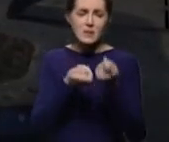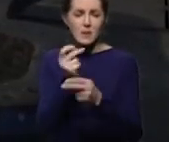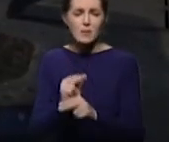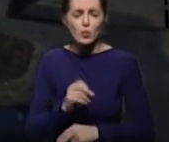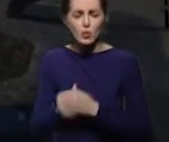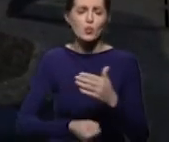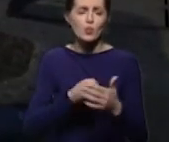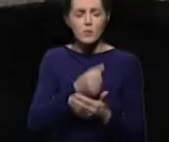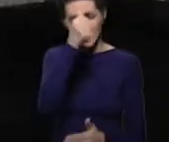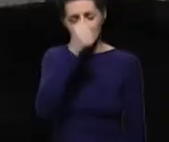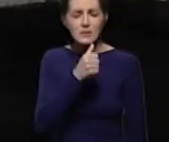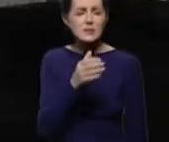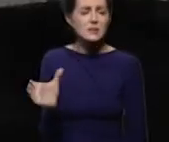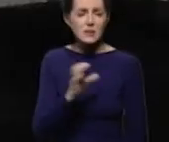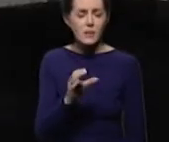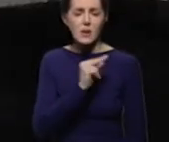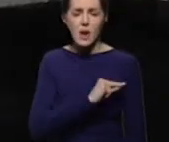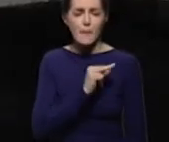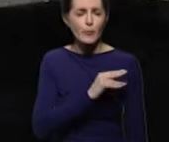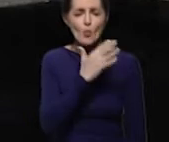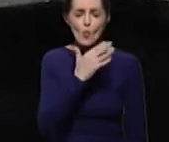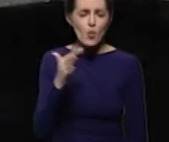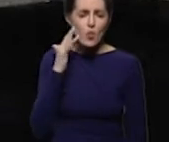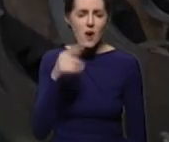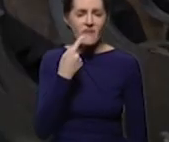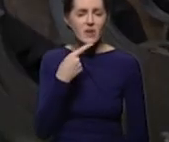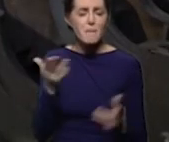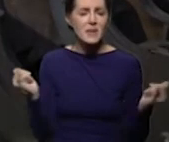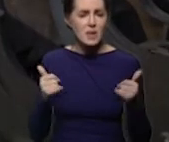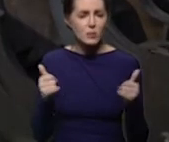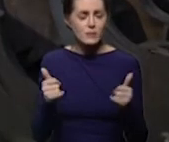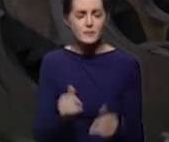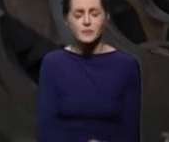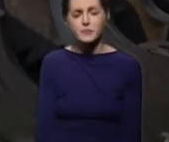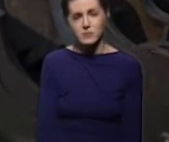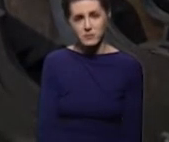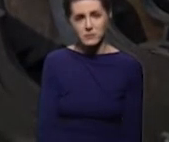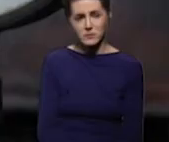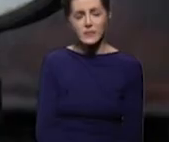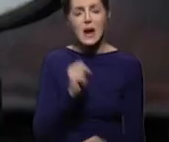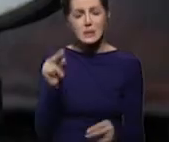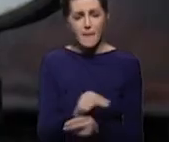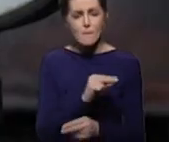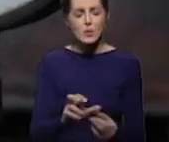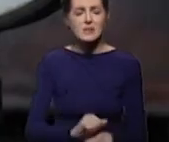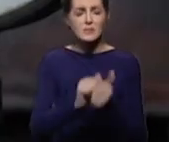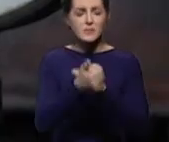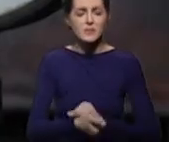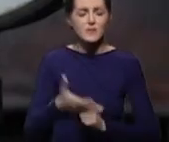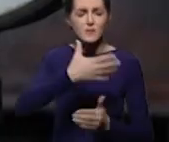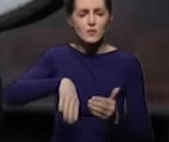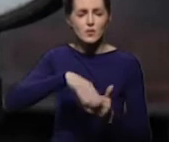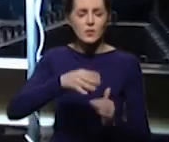триватиме до вересня. Роботи ще багато, кажуть металурги. Ремонт йде з модернізацією, заміною всієї